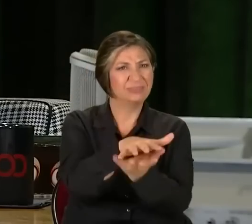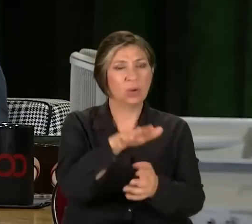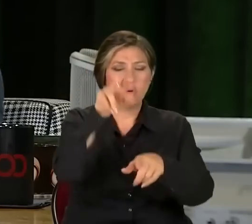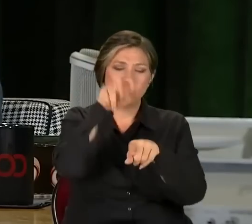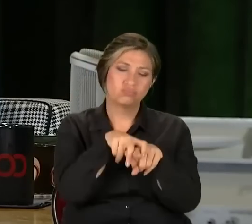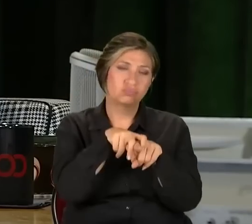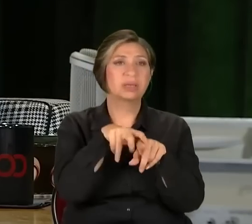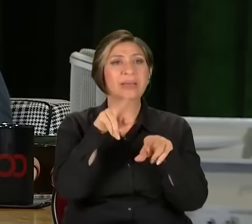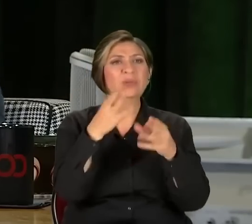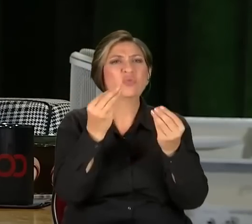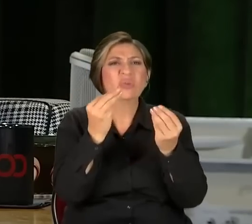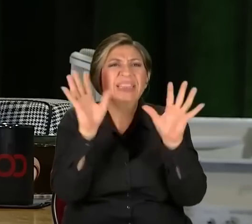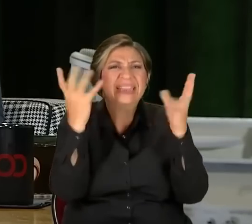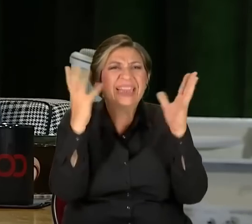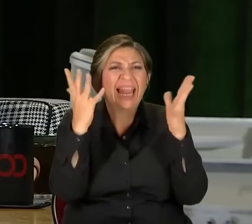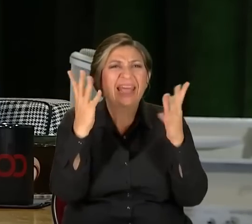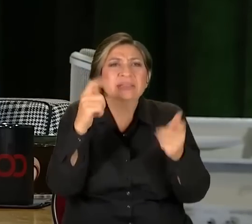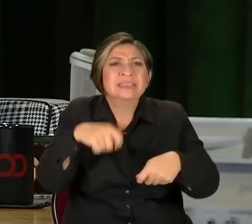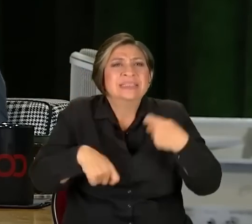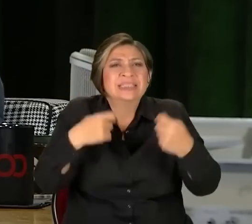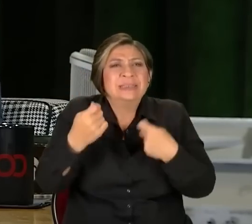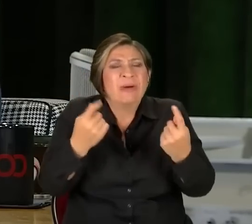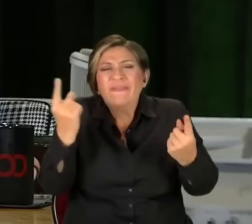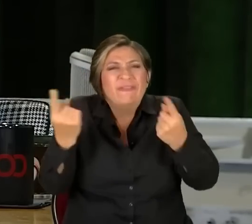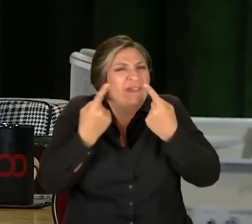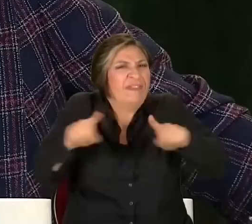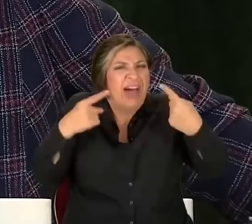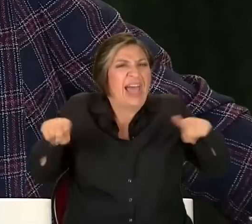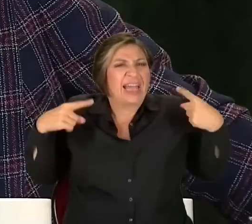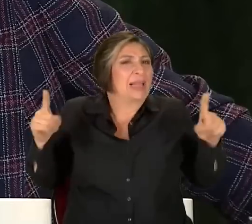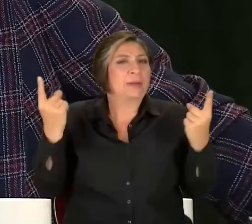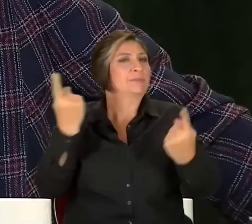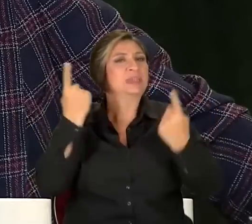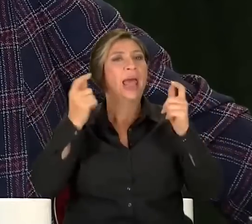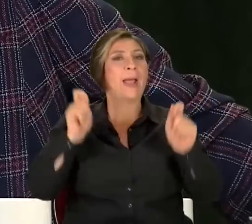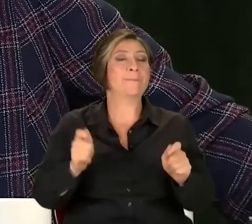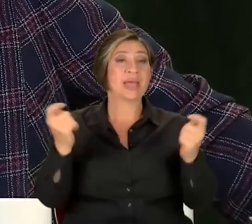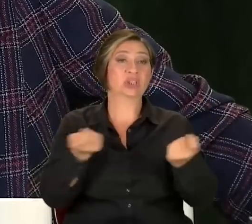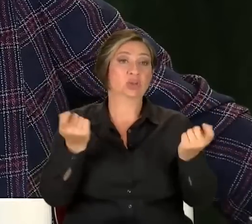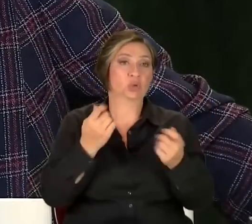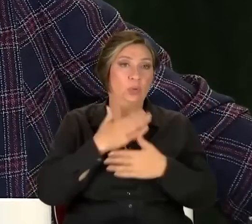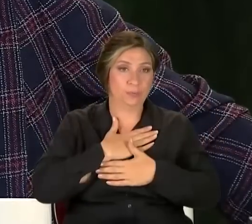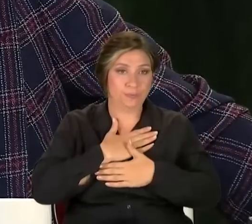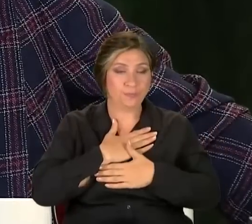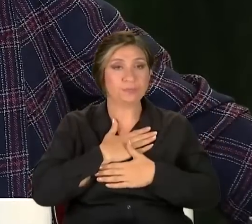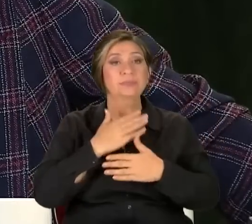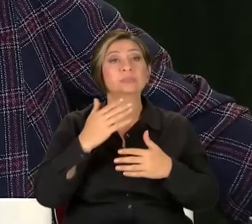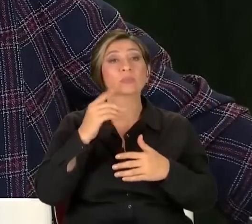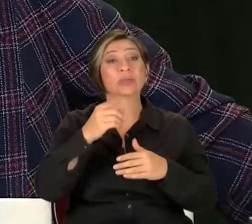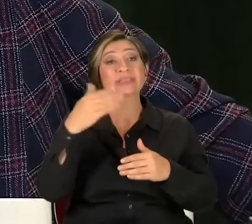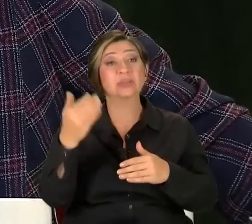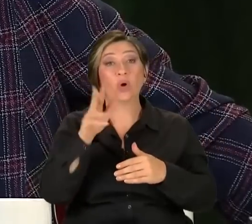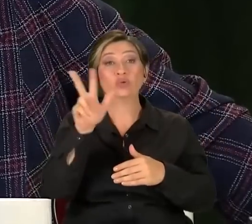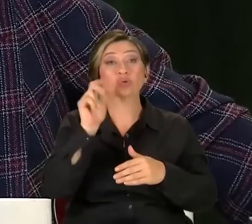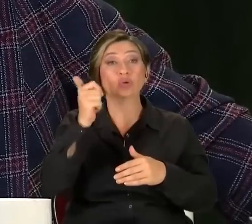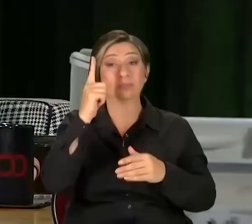timsahın üstüne oturmak gibi böyle çok çılgın, çok böyle ekstrem dediğim şeyler yapmaya çalışıyorum genelde. İşte bunun dışında atıyorum